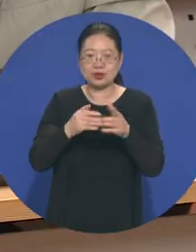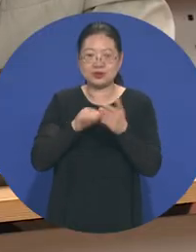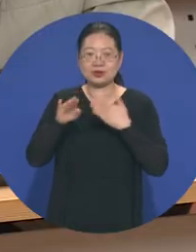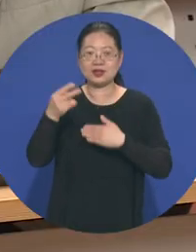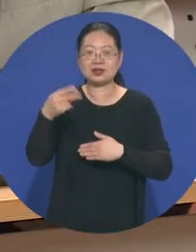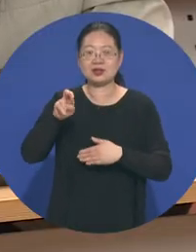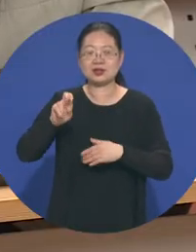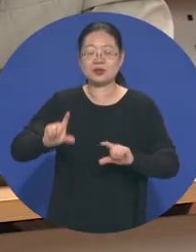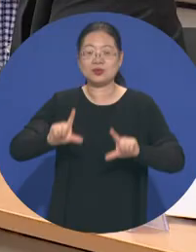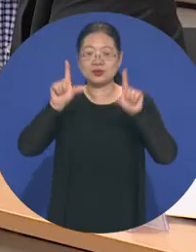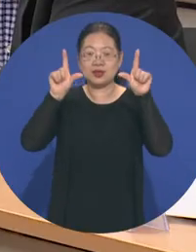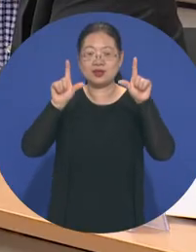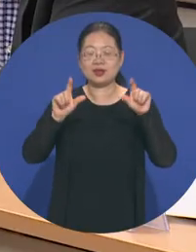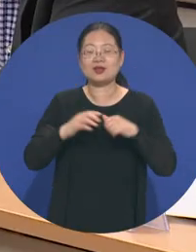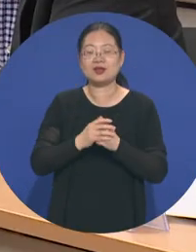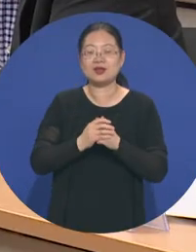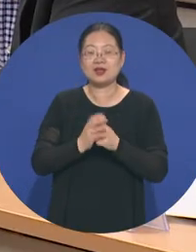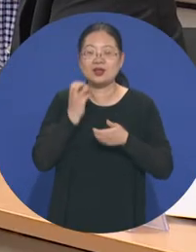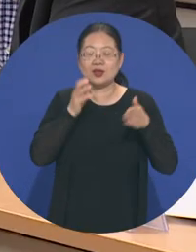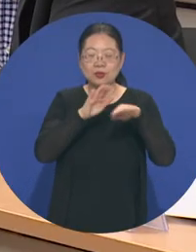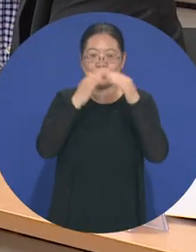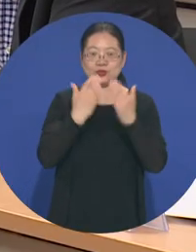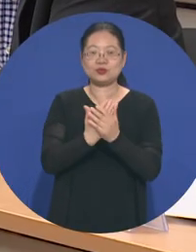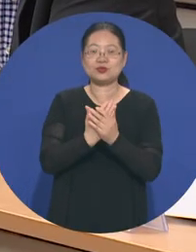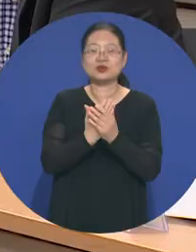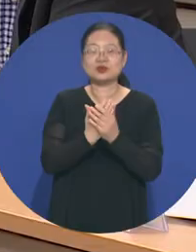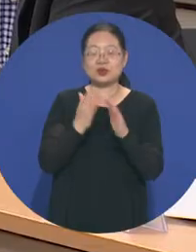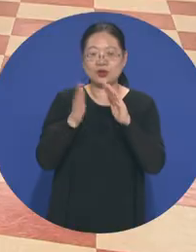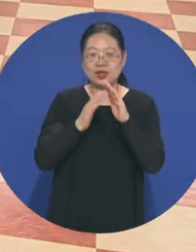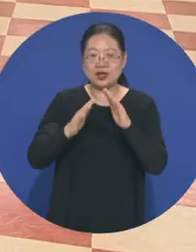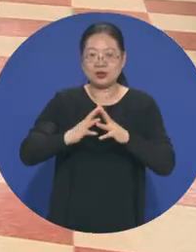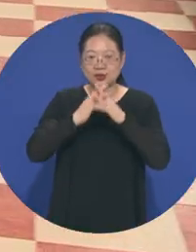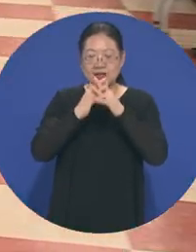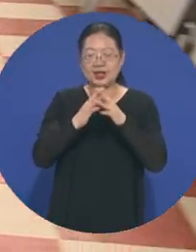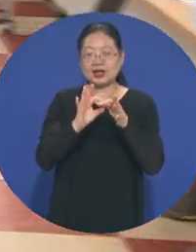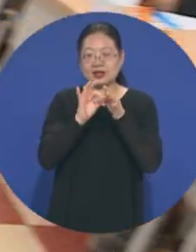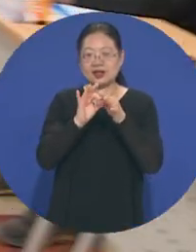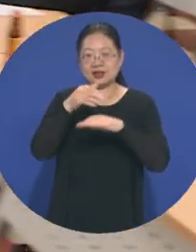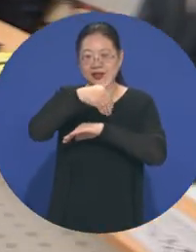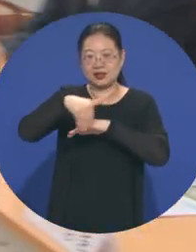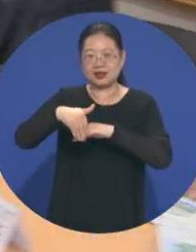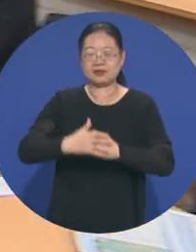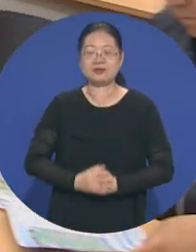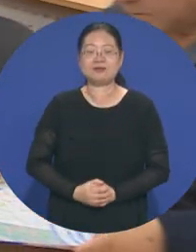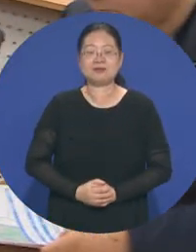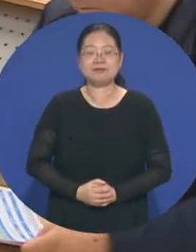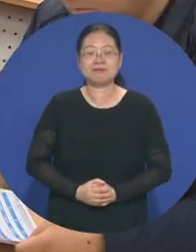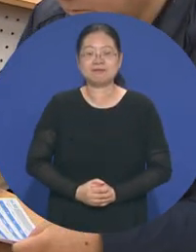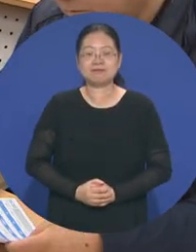분석해 2025년에는도 전체 관급공사에이를 확대할 방침입니다